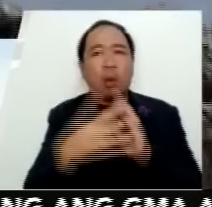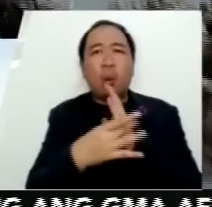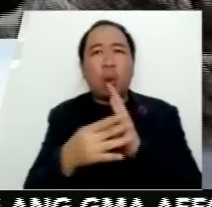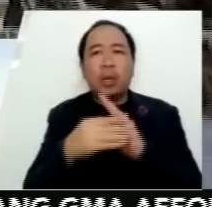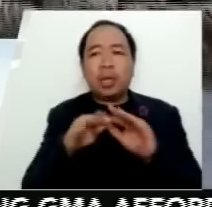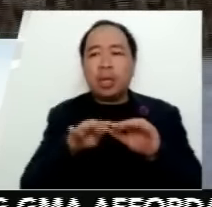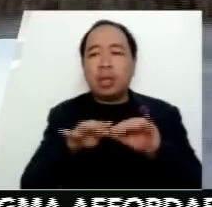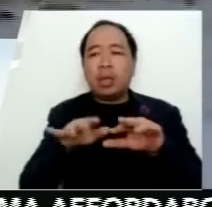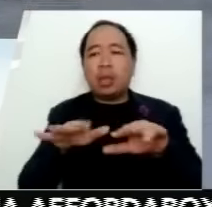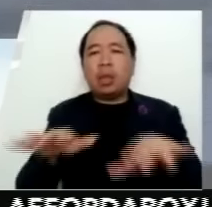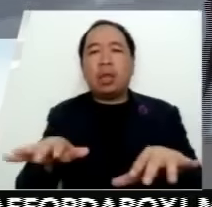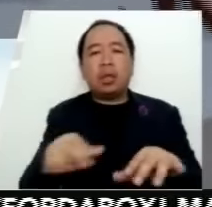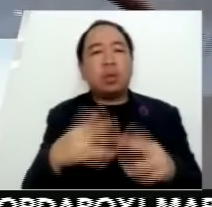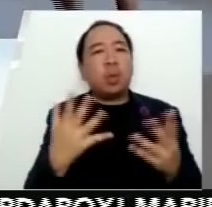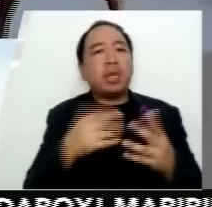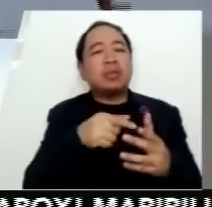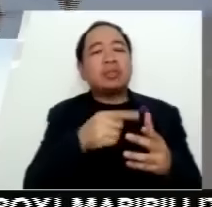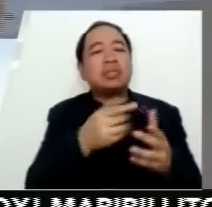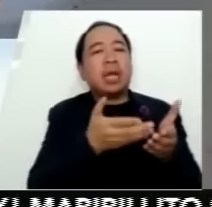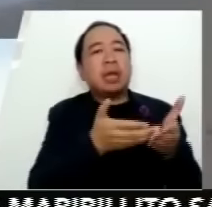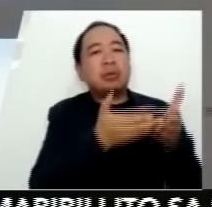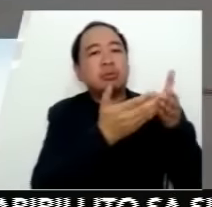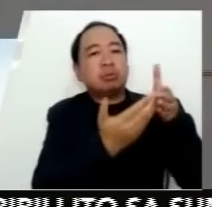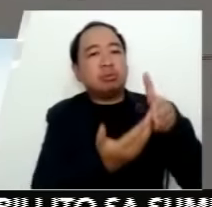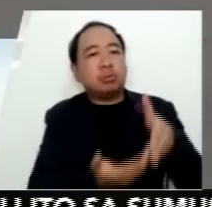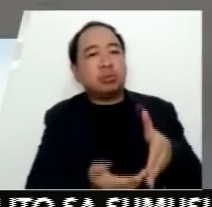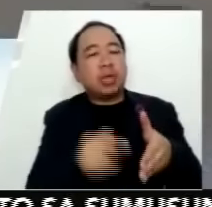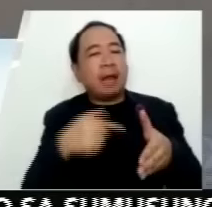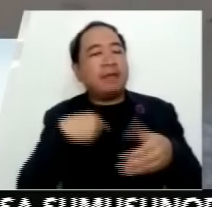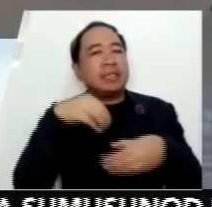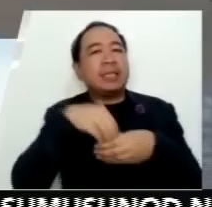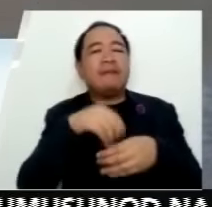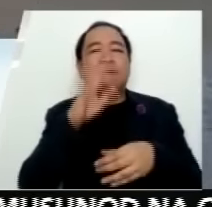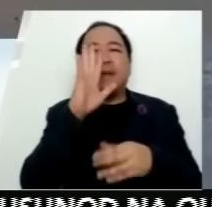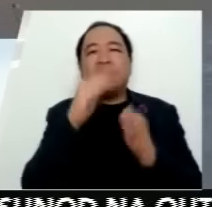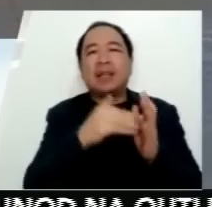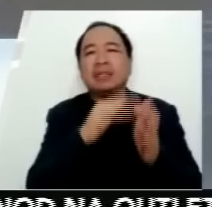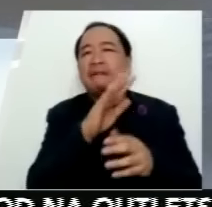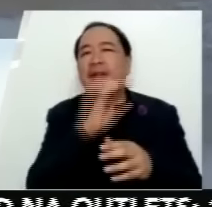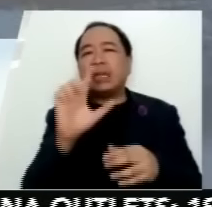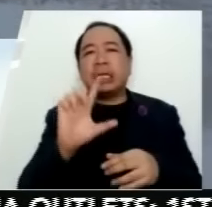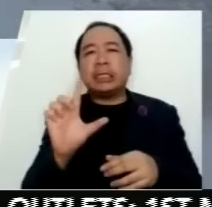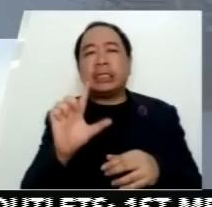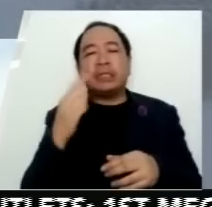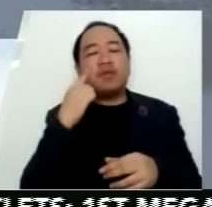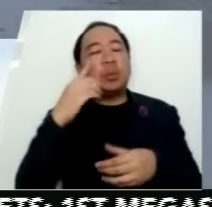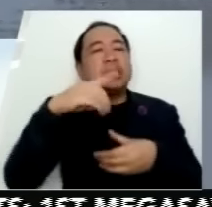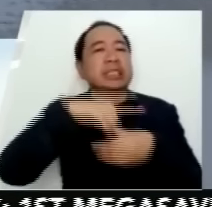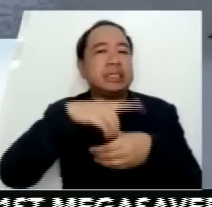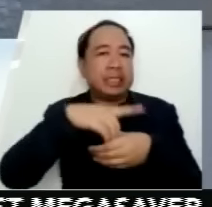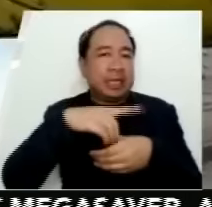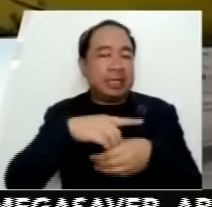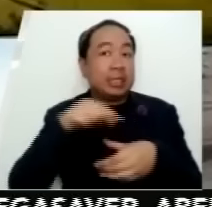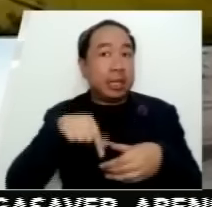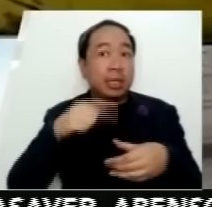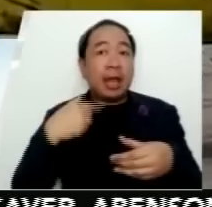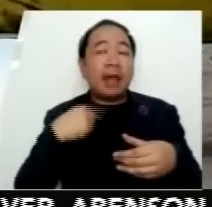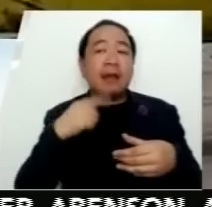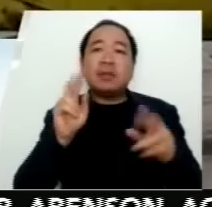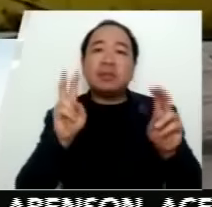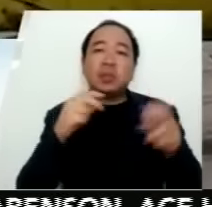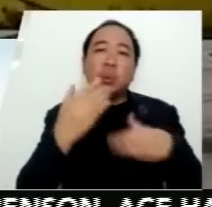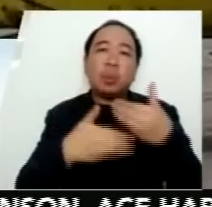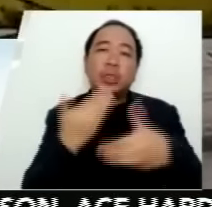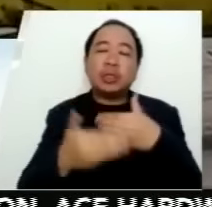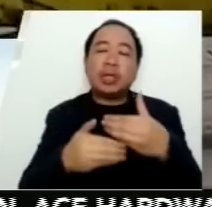ng MTKR Jason Bradley na may lamang 5,500 liters ng diesel bilang operational fuel. Dumadaing ang